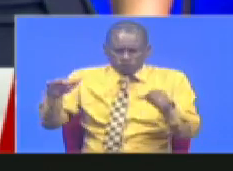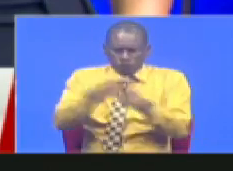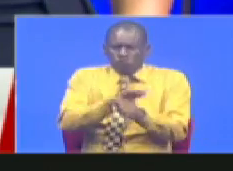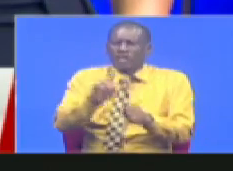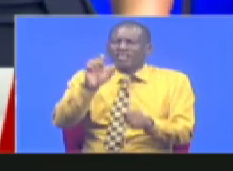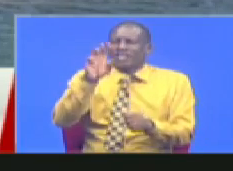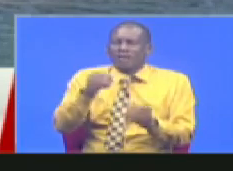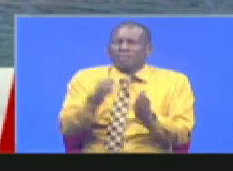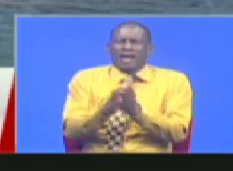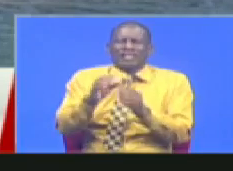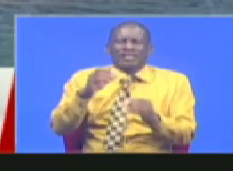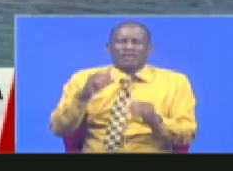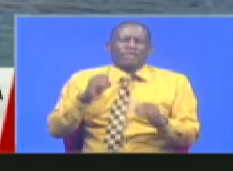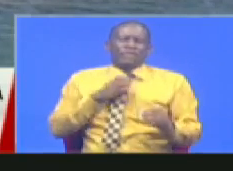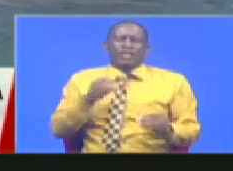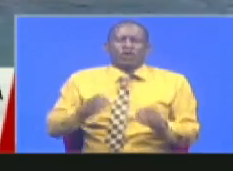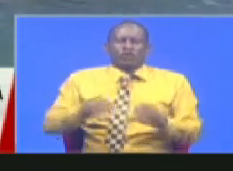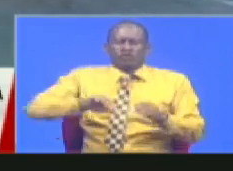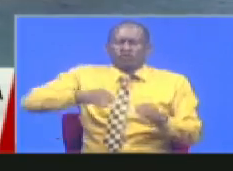wowote.